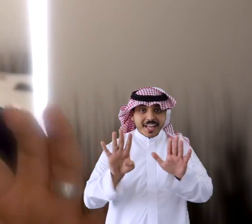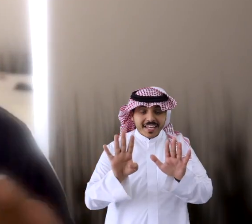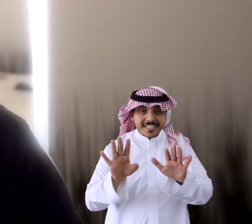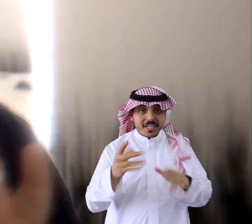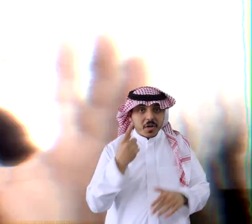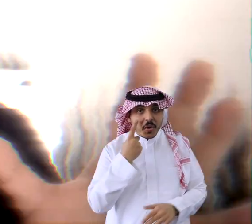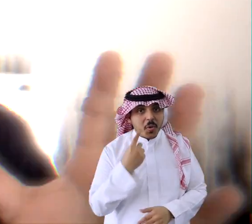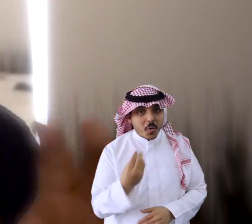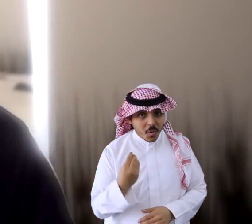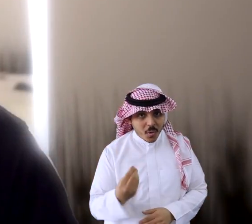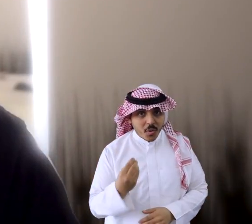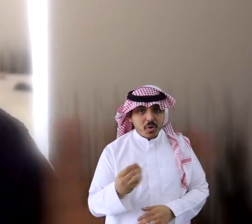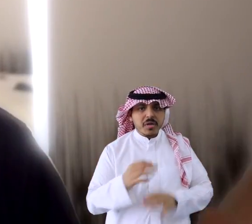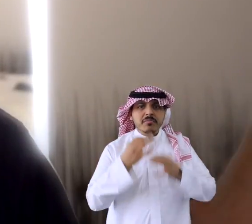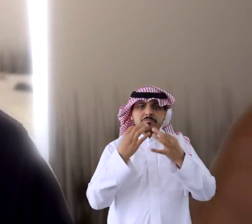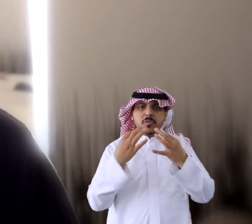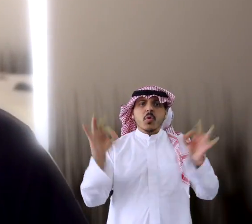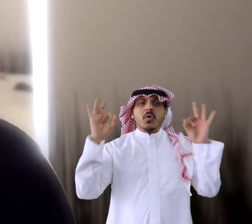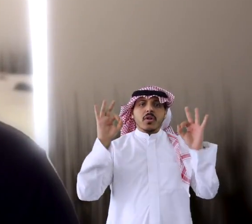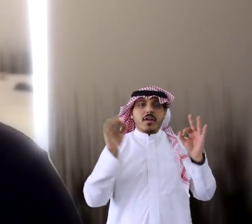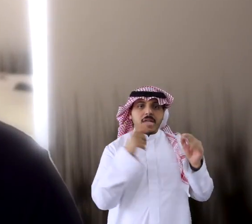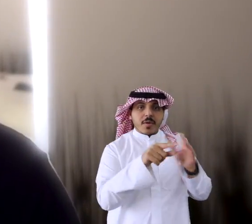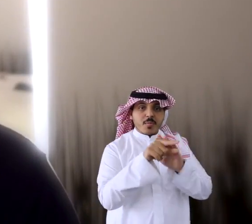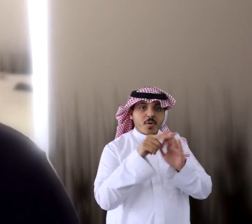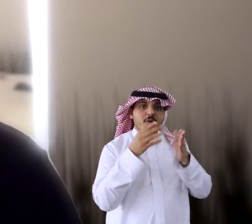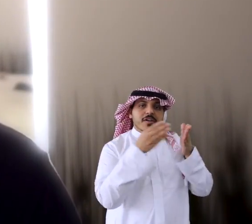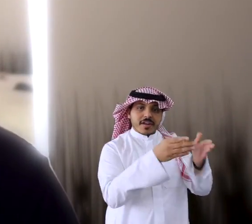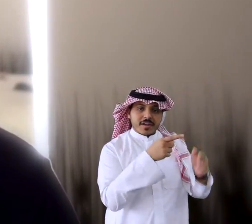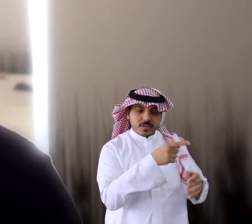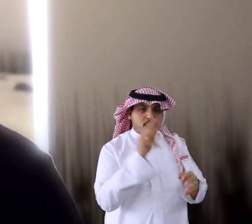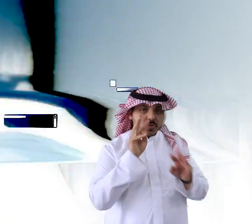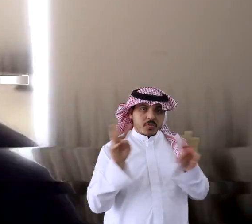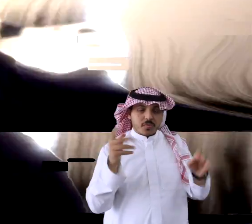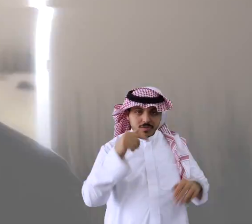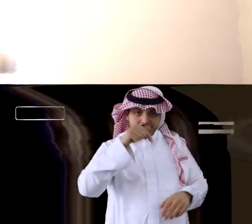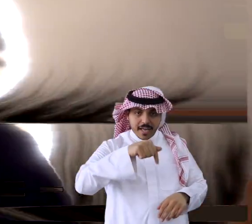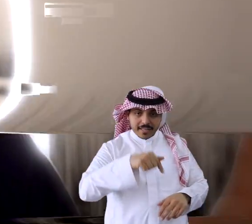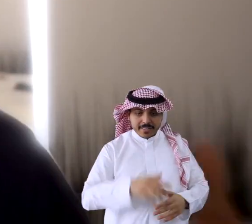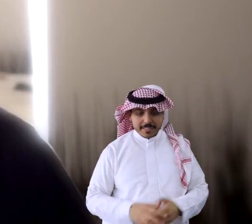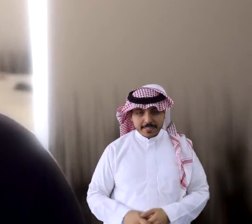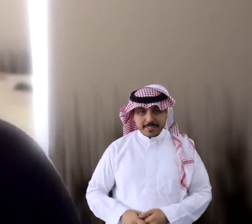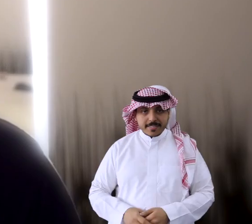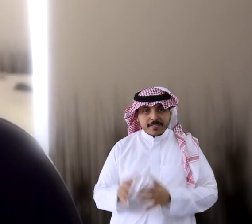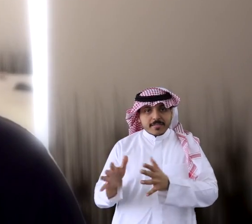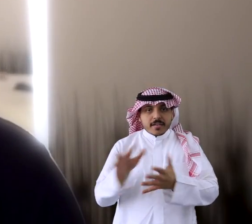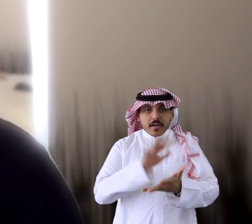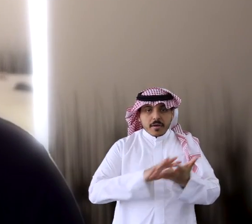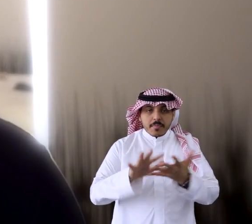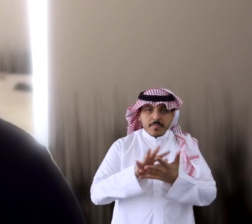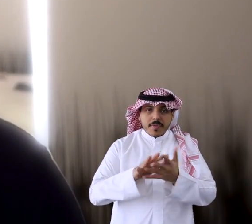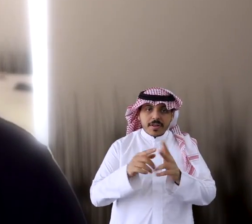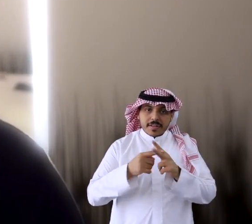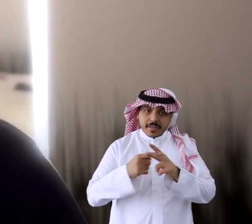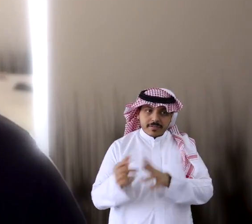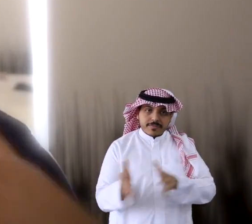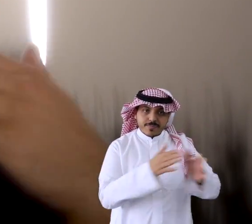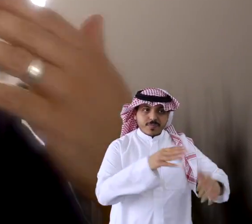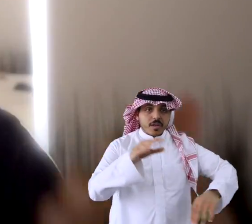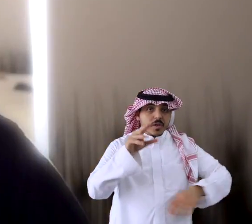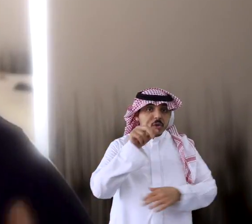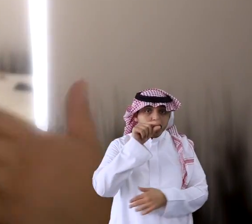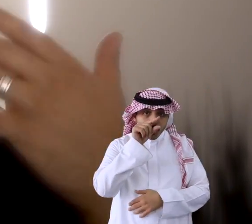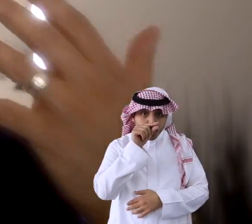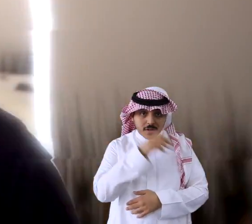2019 أشياء مثيرة للاهتمام كلها محورها في هذا الفيديو، فلا يفوتكم الفيديو. ننتقل لأخبار التقنية ونروح لتويتر، واللي قاعد